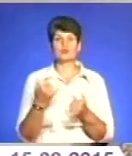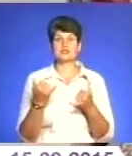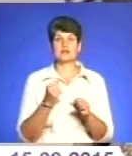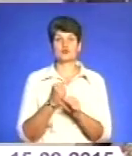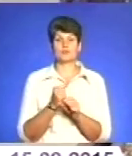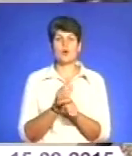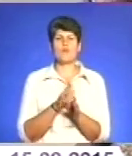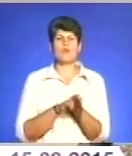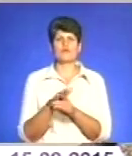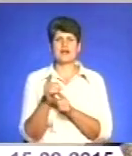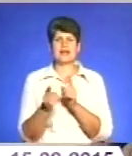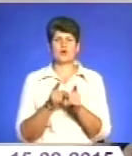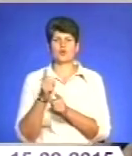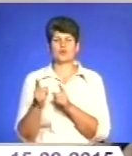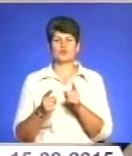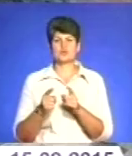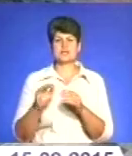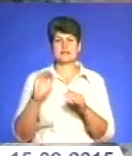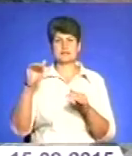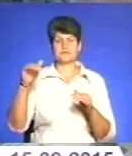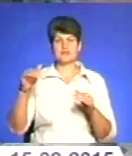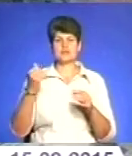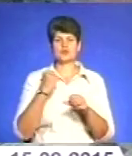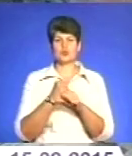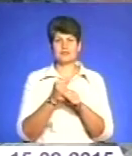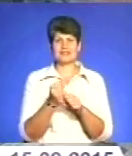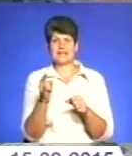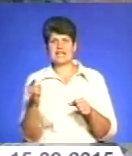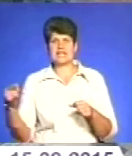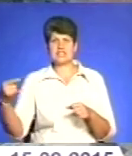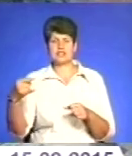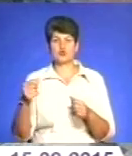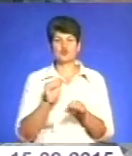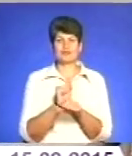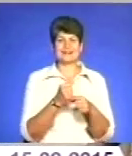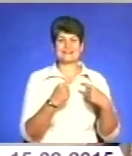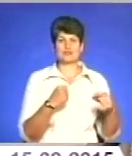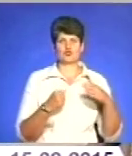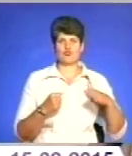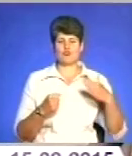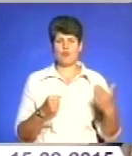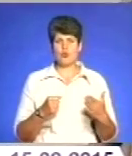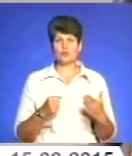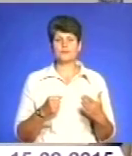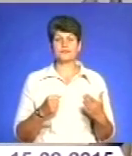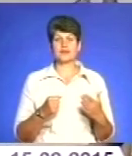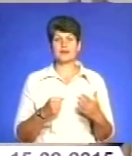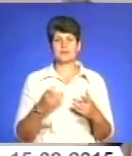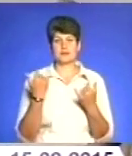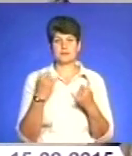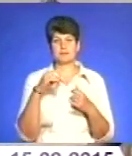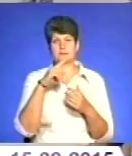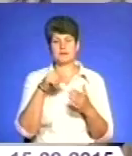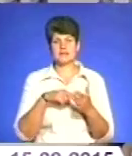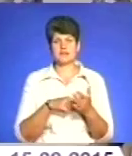повністю реконструкція існуючого стрибка, зроблено вже заїзне кишення і зупинка з іншого боку. Крім того, зараз вирішується питання відведення води, щоб вода